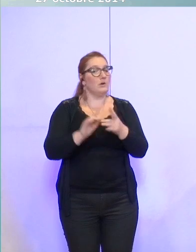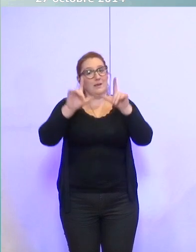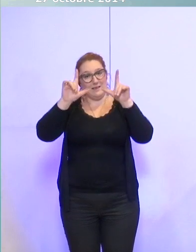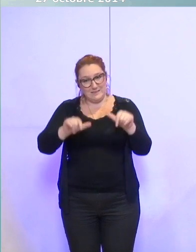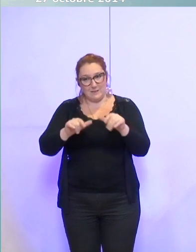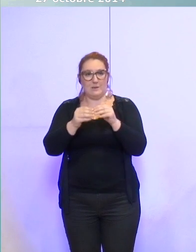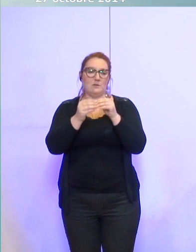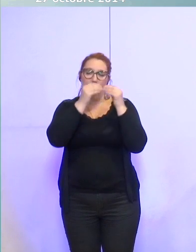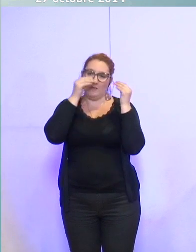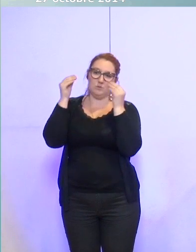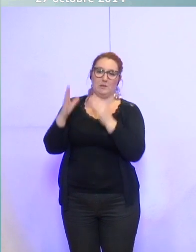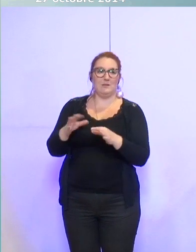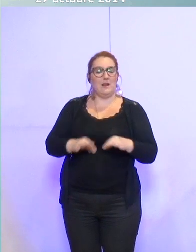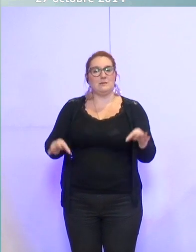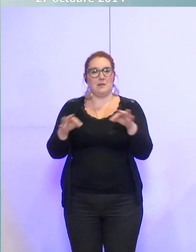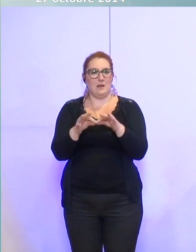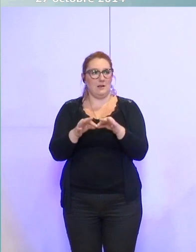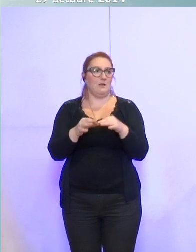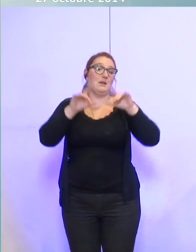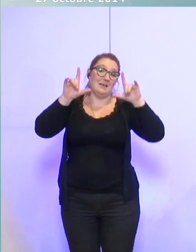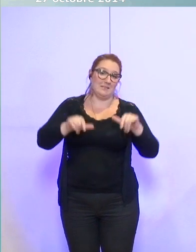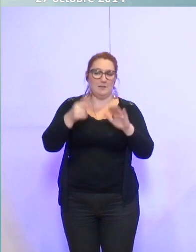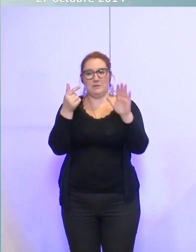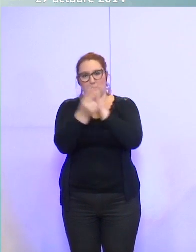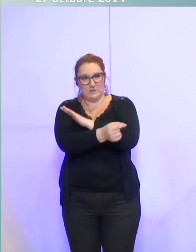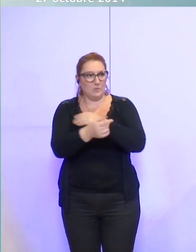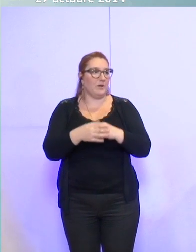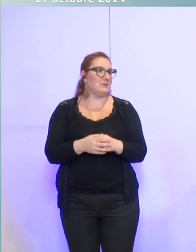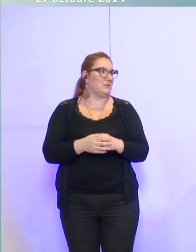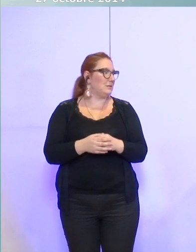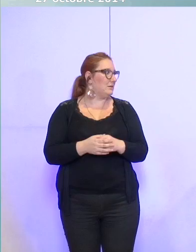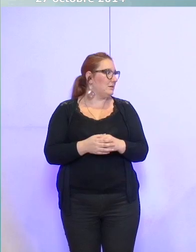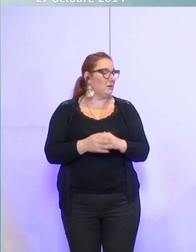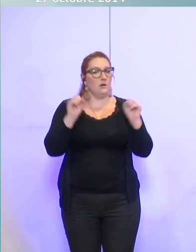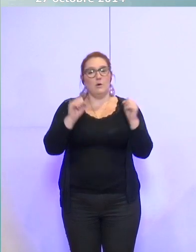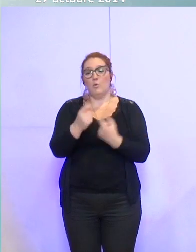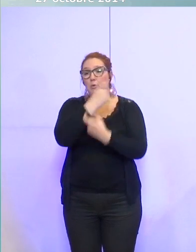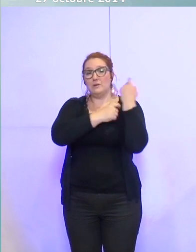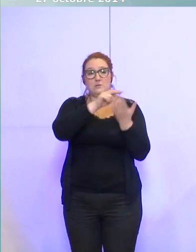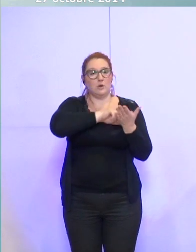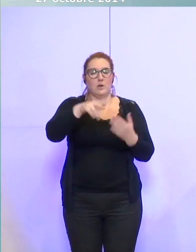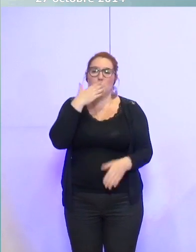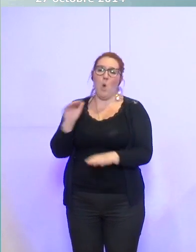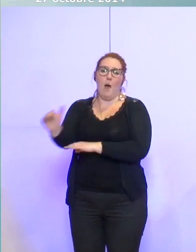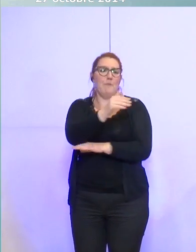Alors, ils étaient présents et donc ils sont partis. Enfin, on peut retracer.